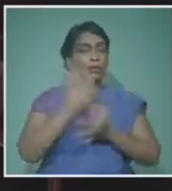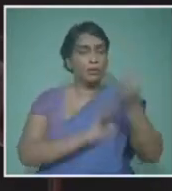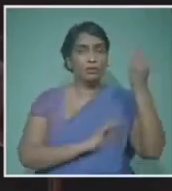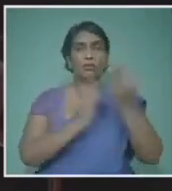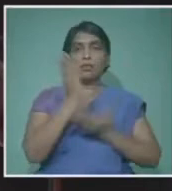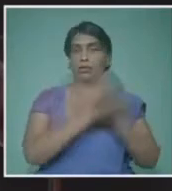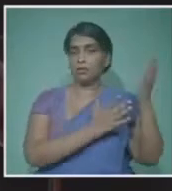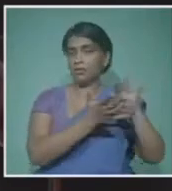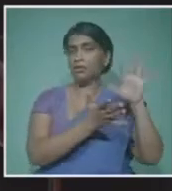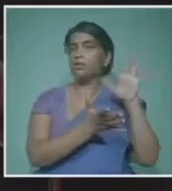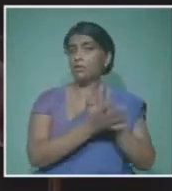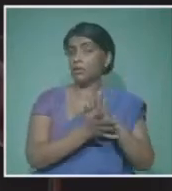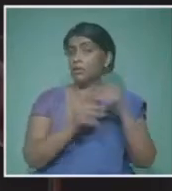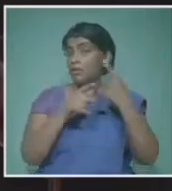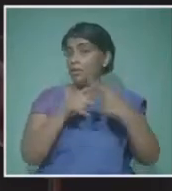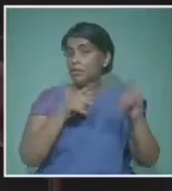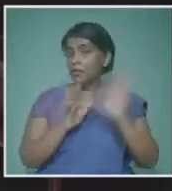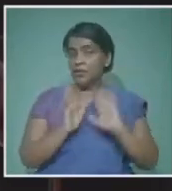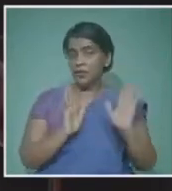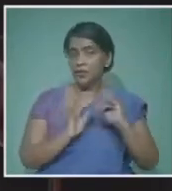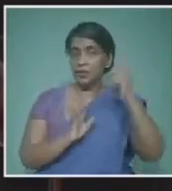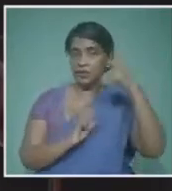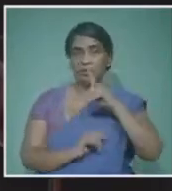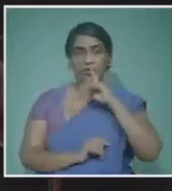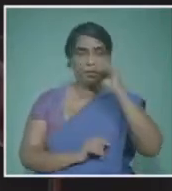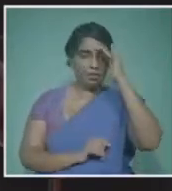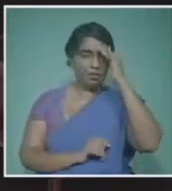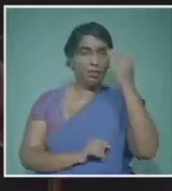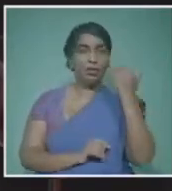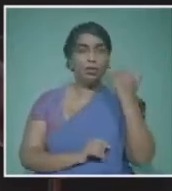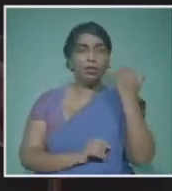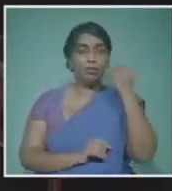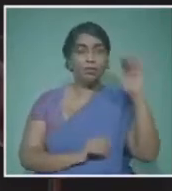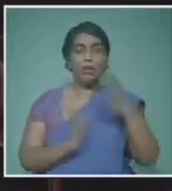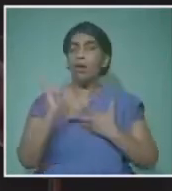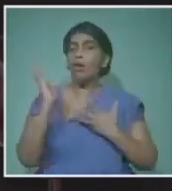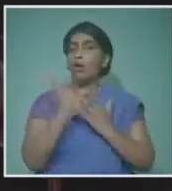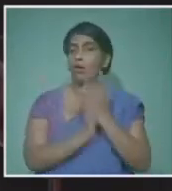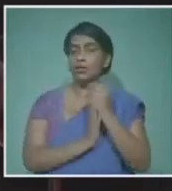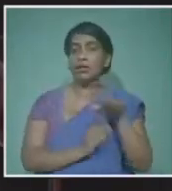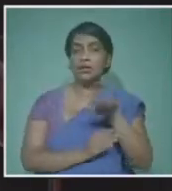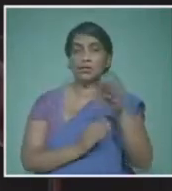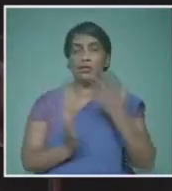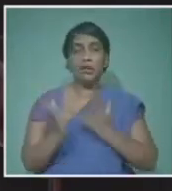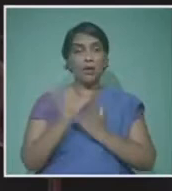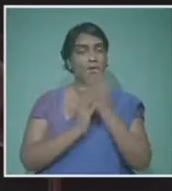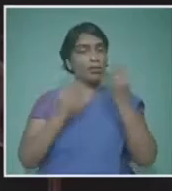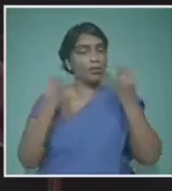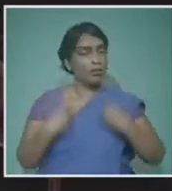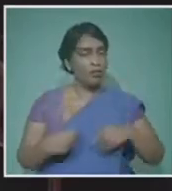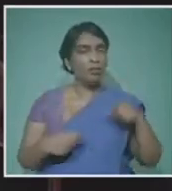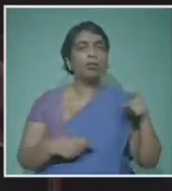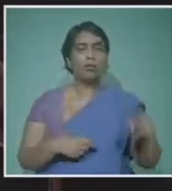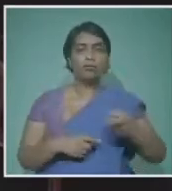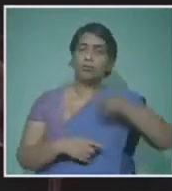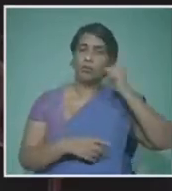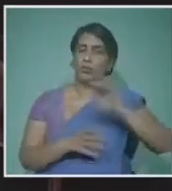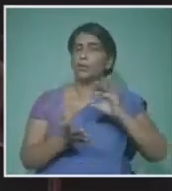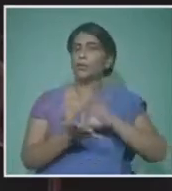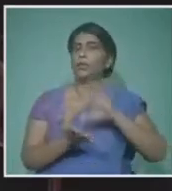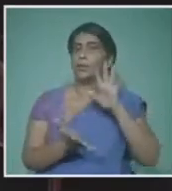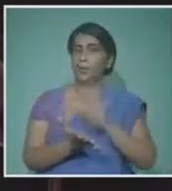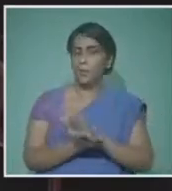ගොනු කරලා තිබුණා. ඒ විතරක් නෙවෙයි ගරු නියෝජ්‍ය කතානායකතුමනි සිවිල් අයිතිවාසිකම් ප්‍රජා අයිති අහෝසි කිරීම සඳහා ඒක නිර්දේශ කරලා